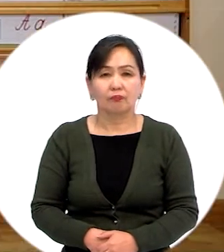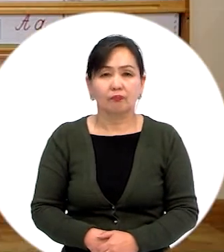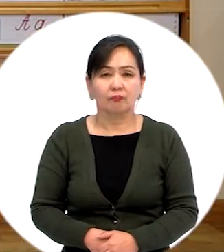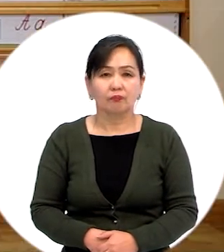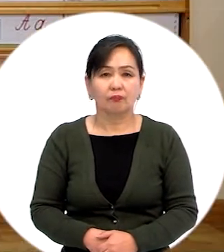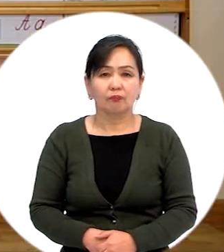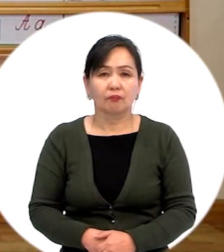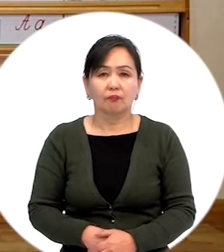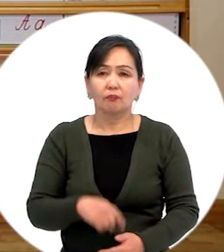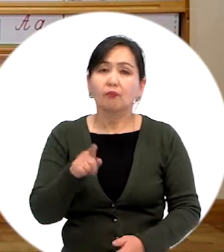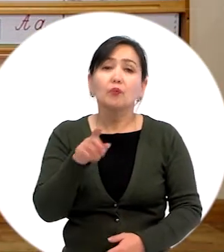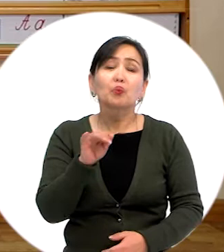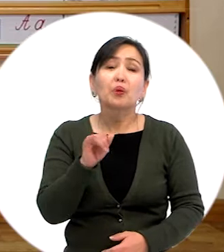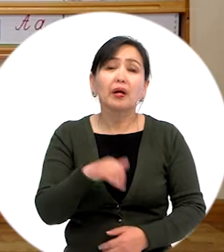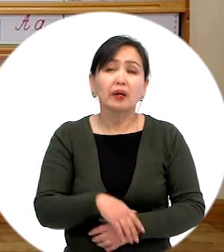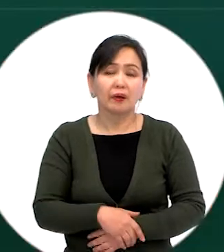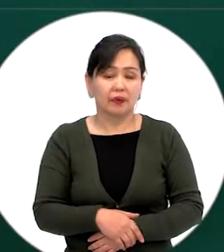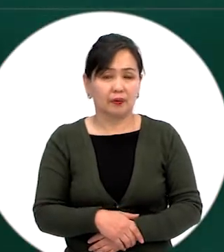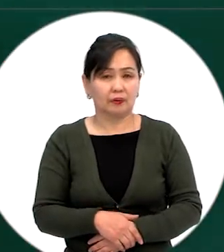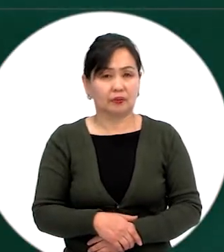За, энэ юу вэ?